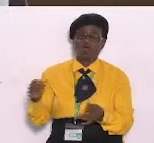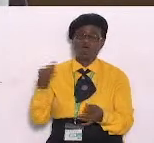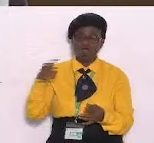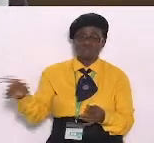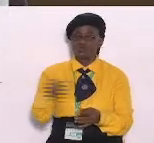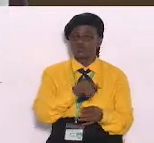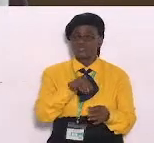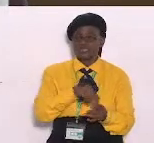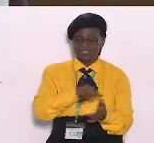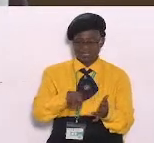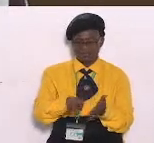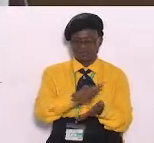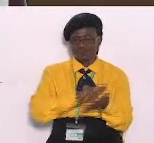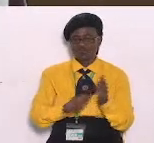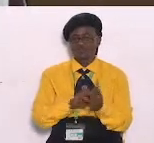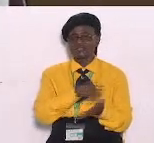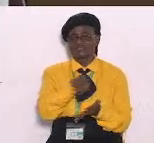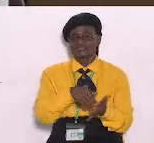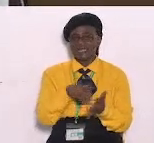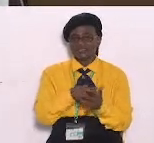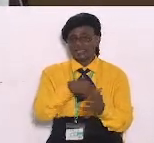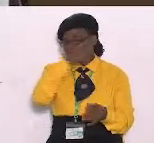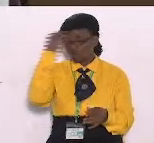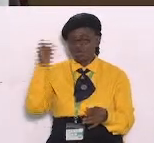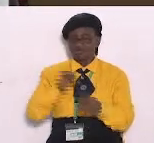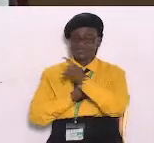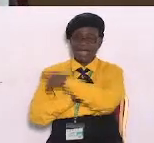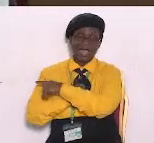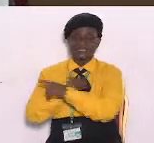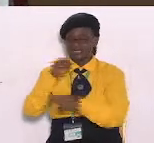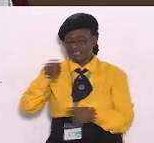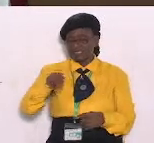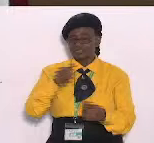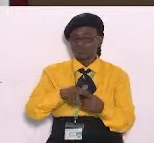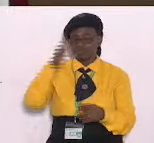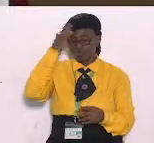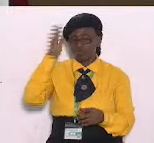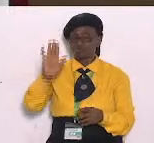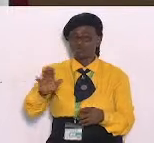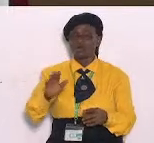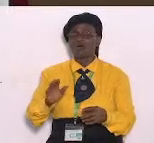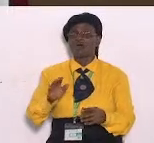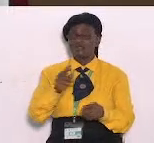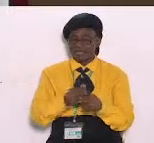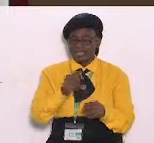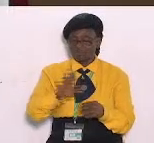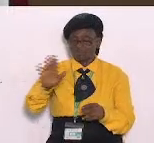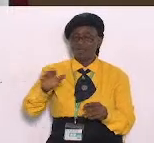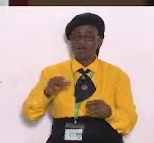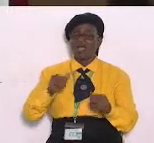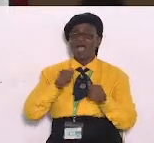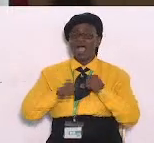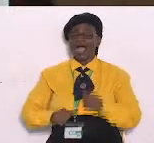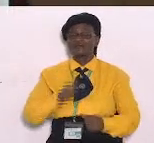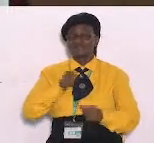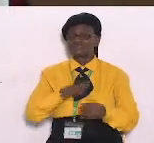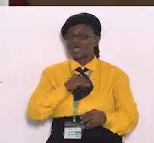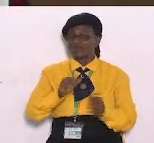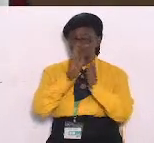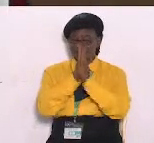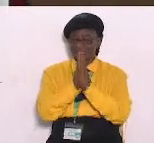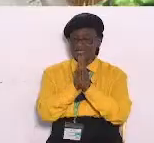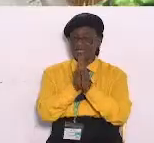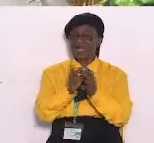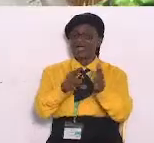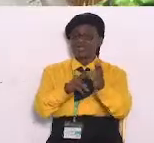les centres de vision écrivez vos noms ceux qui ont donné leur vie à Dieu ceux qui